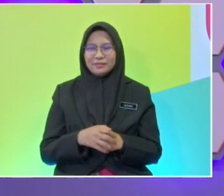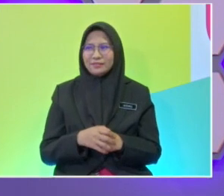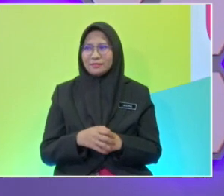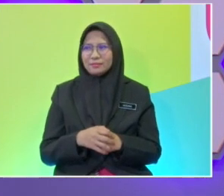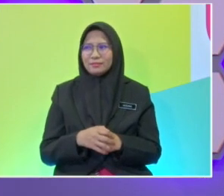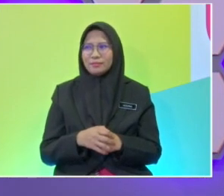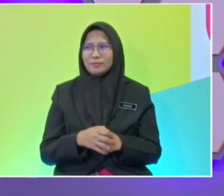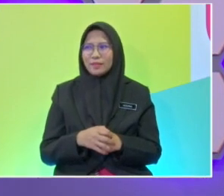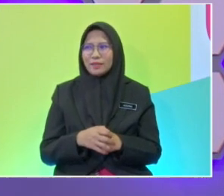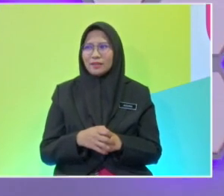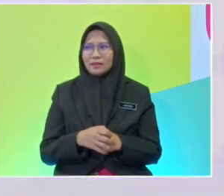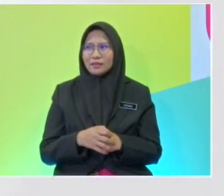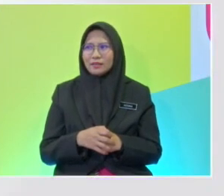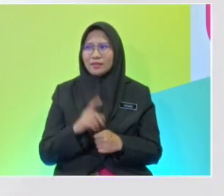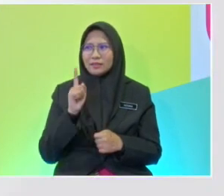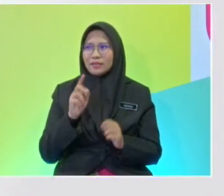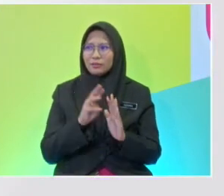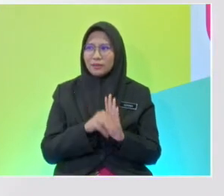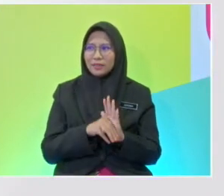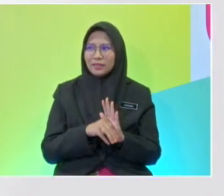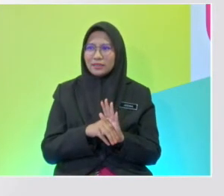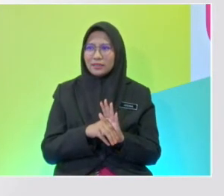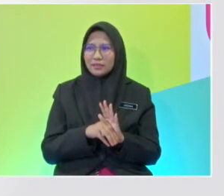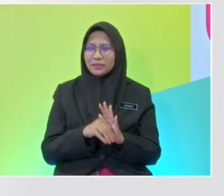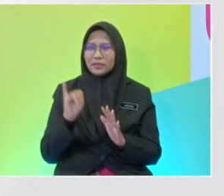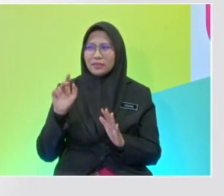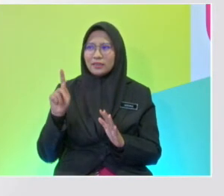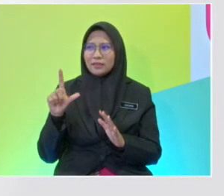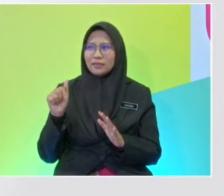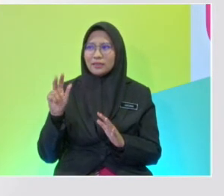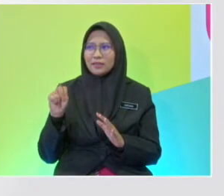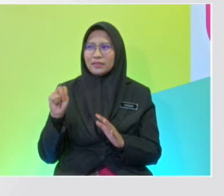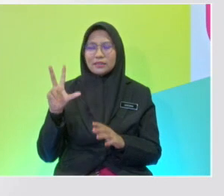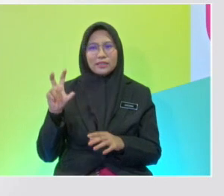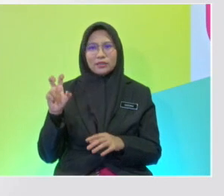persembahan satu menit Depo iklan 30 hari lokasi